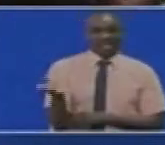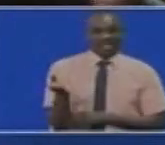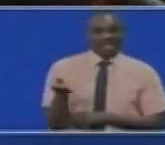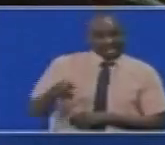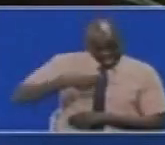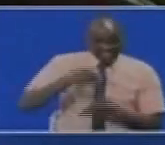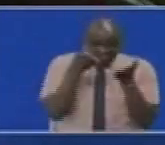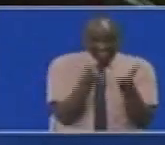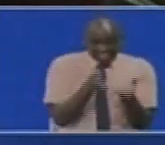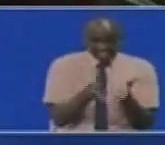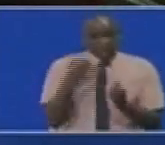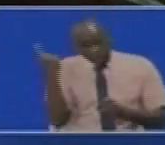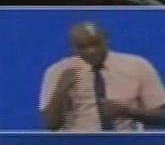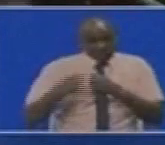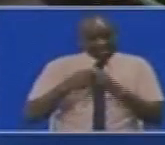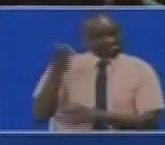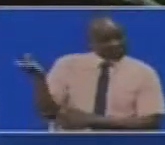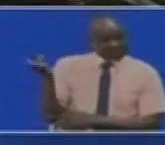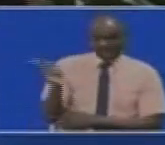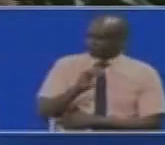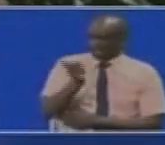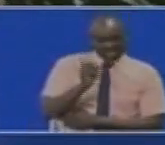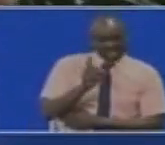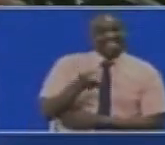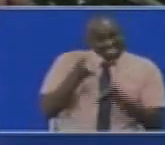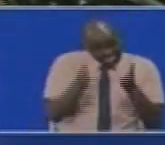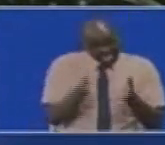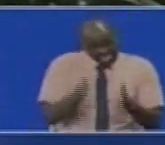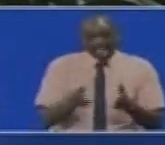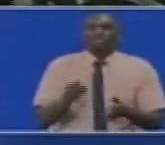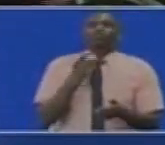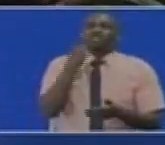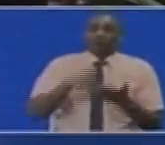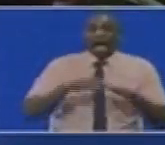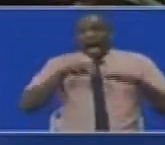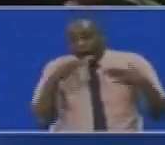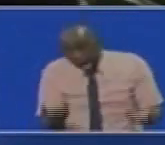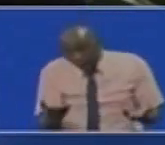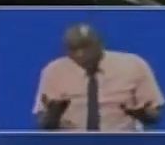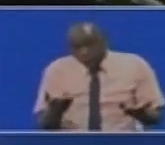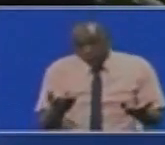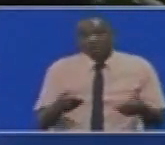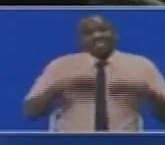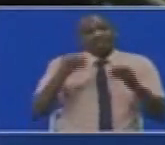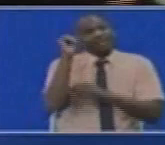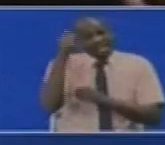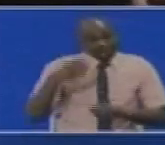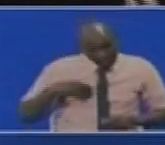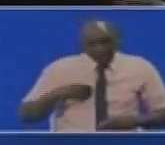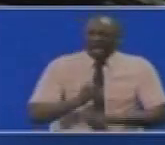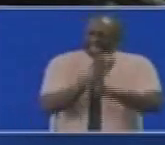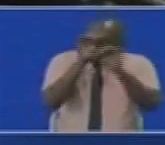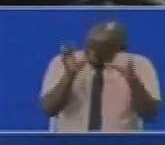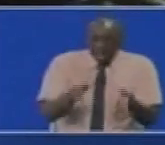this just to challenge them. We are in this to appropriate power and give Kenyans a clear